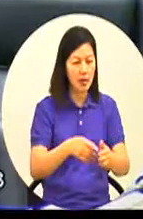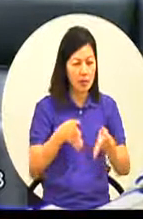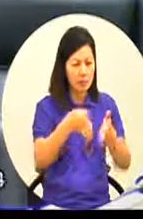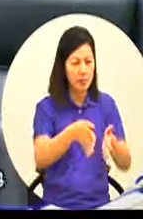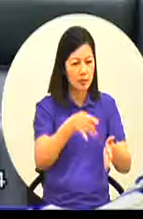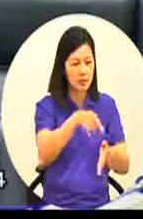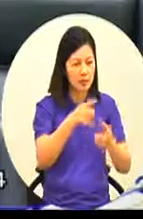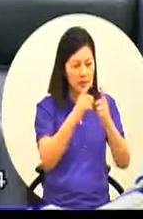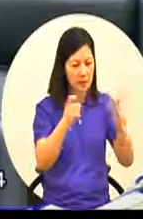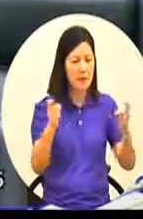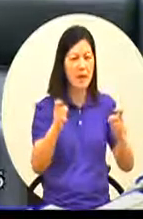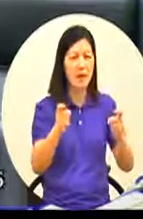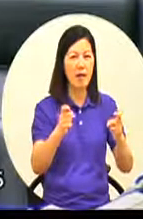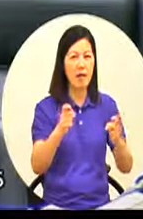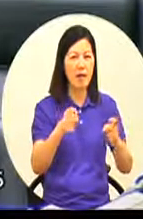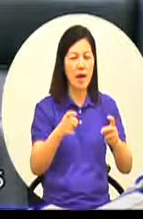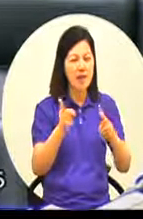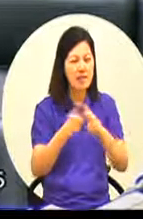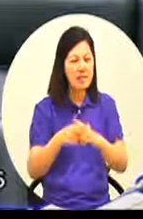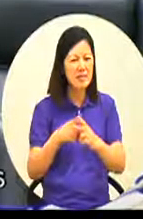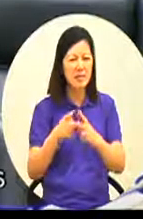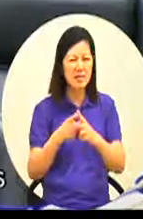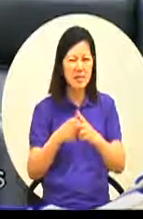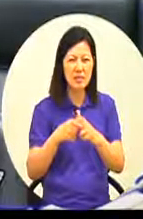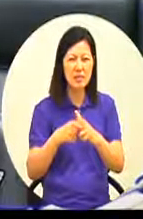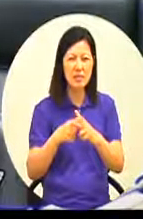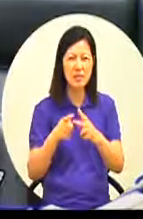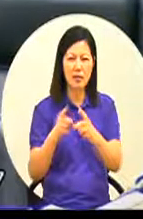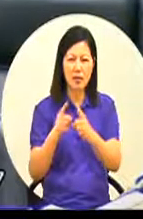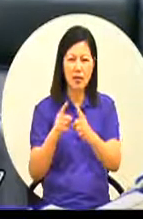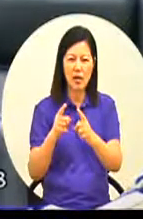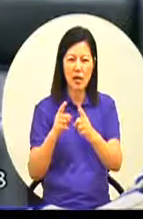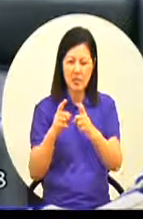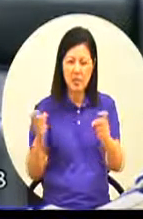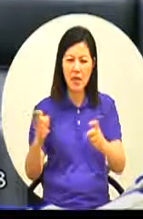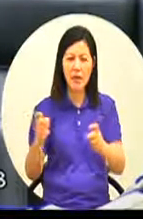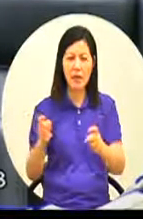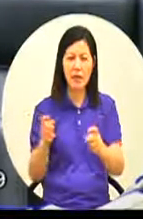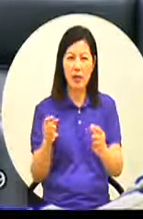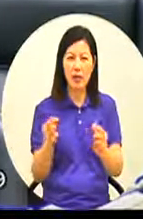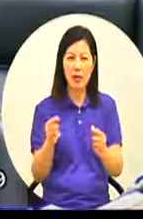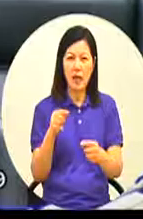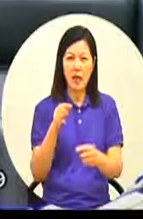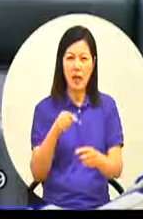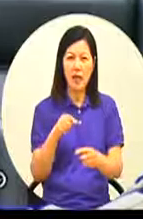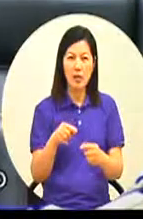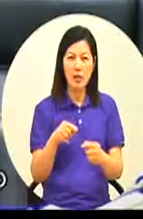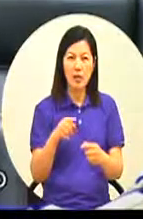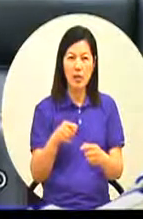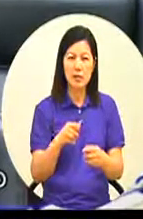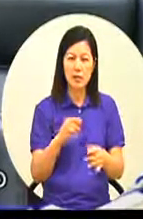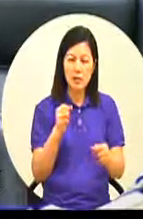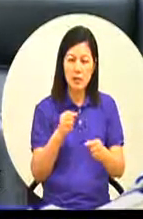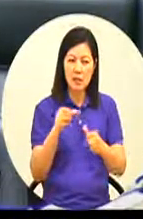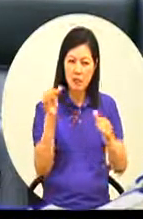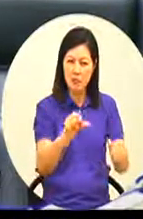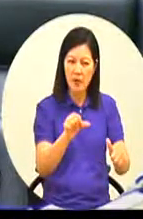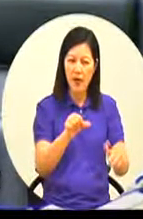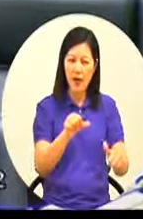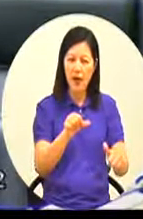寺庙，然后这些小的一个公庙或者一个做一个惩处